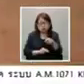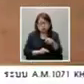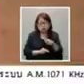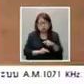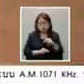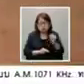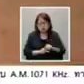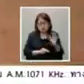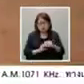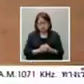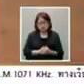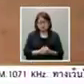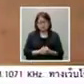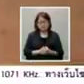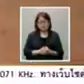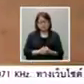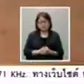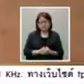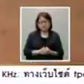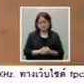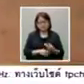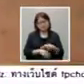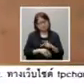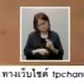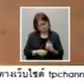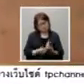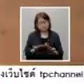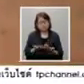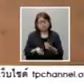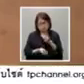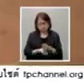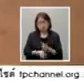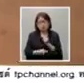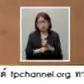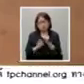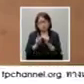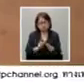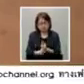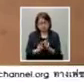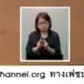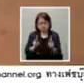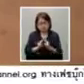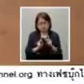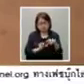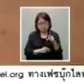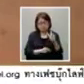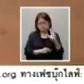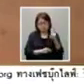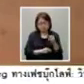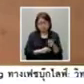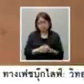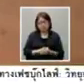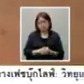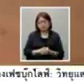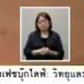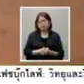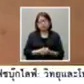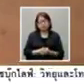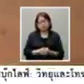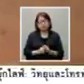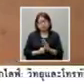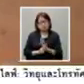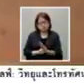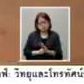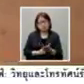ท่าน ประธานครับ คือให้เขาปฏิบัติในกรรมการปปช. ผมขอฟังครับประท้วงของท่านสุภชัยใจสมุทรหน่อยเชิญท่